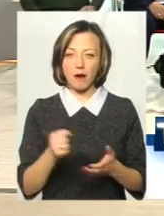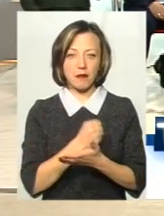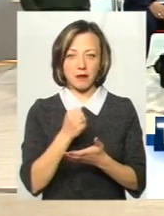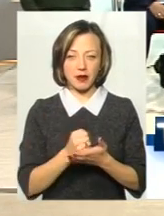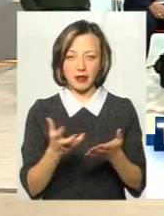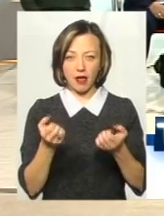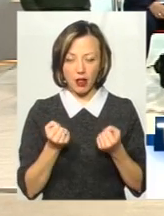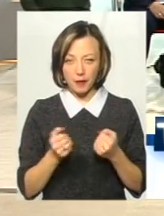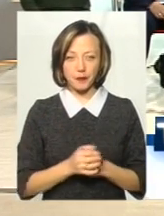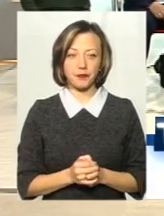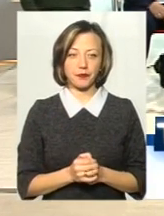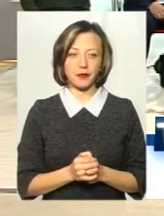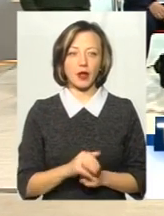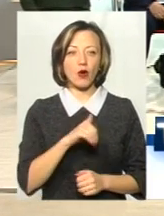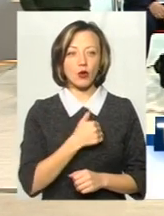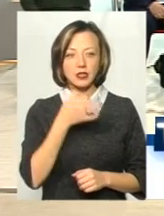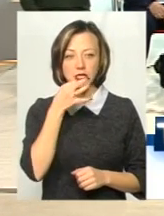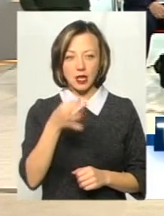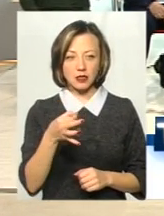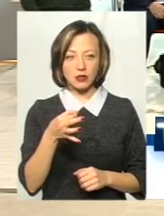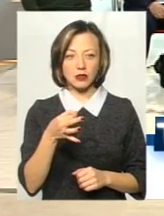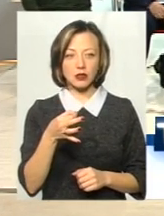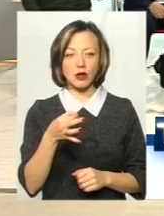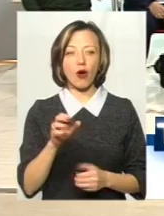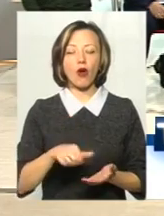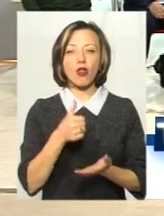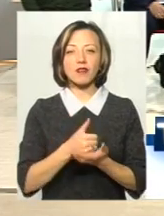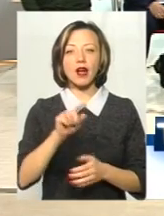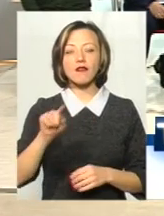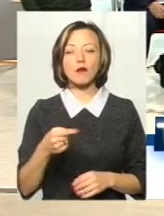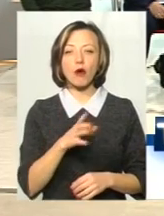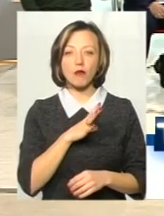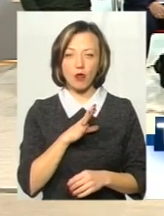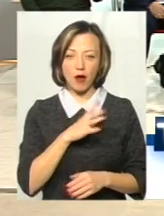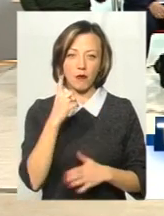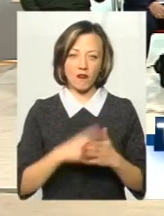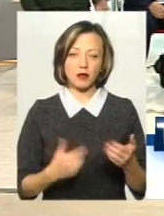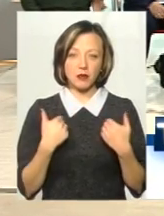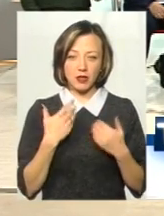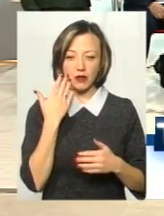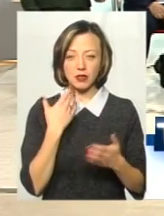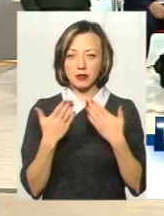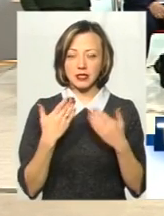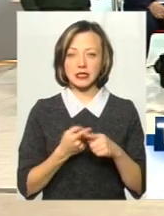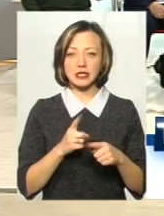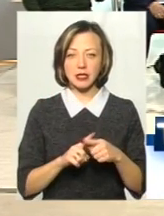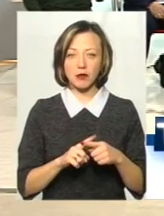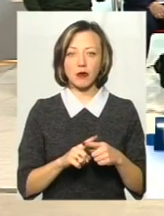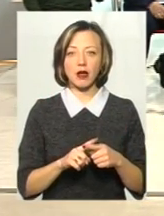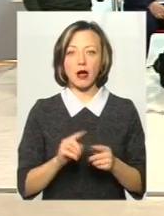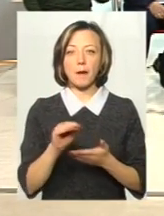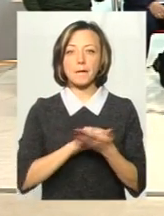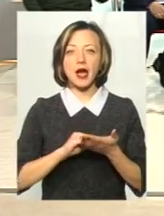Давайте, да. Але я хочу сказати, що саме головна вимога була, повірте мені, і спілкуючись з ним, це були